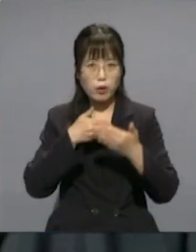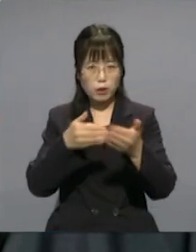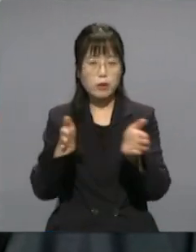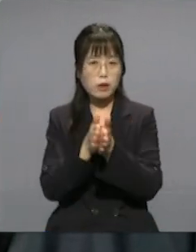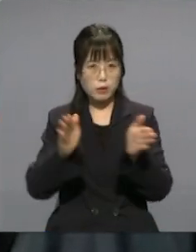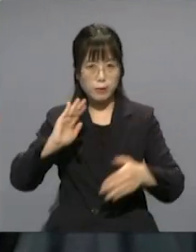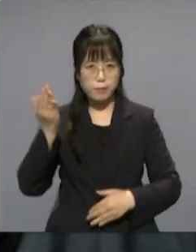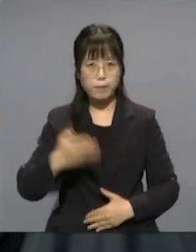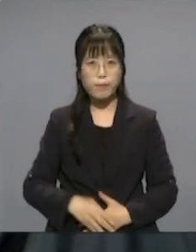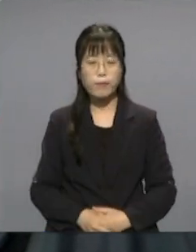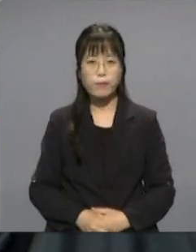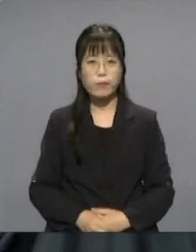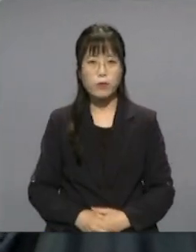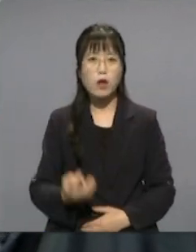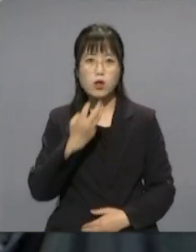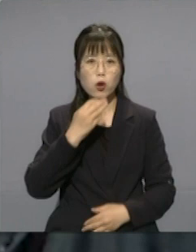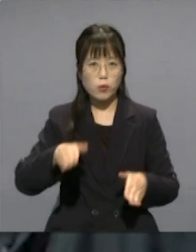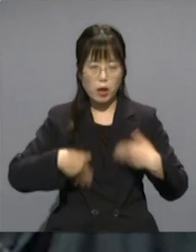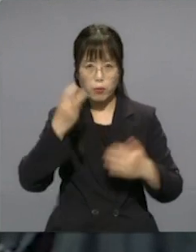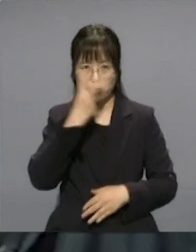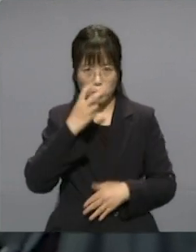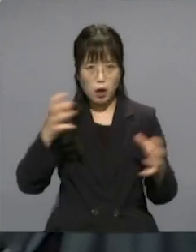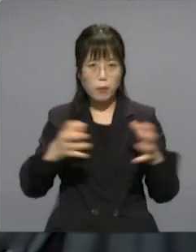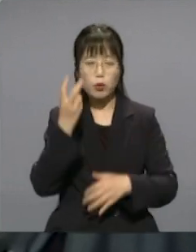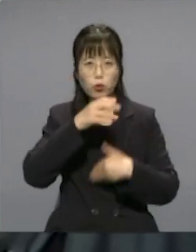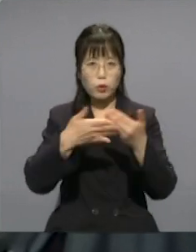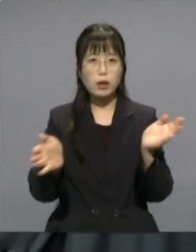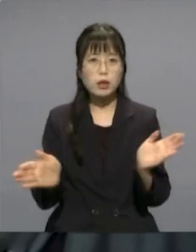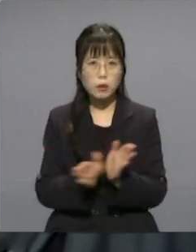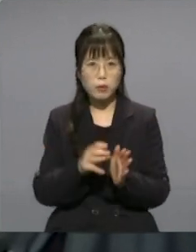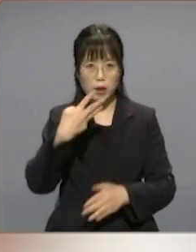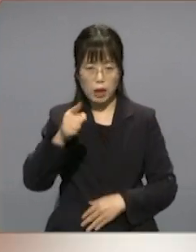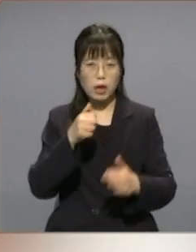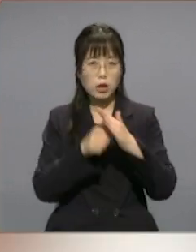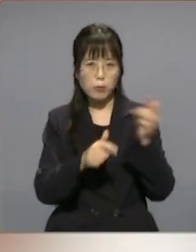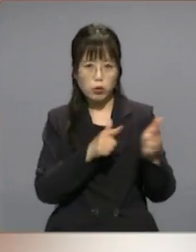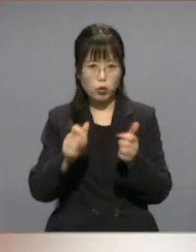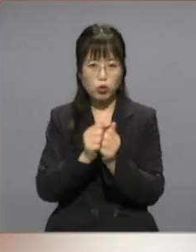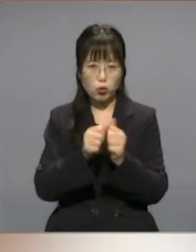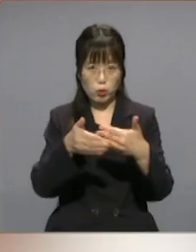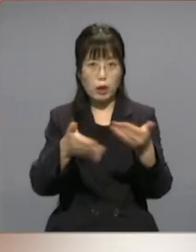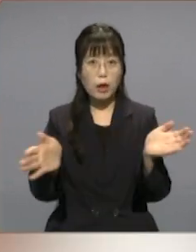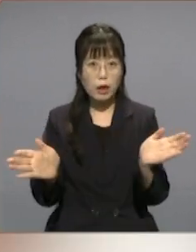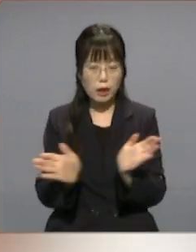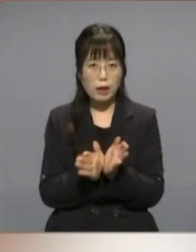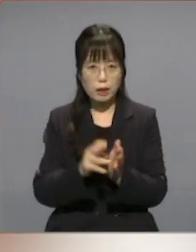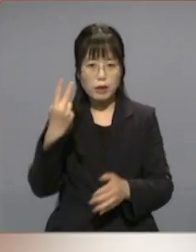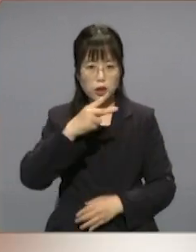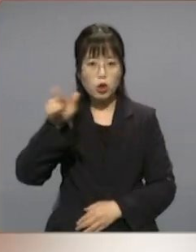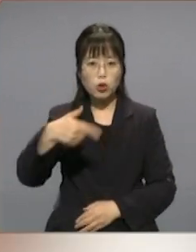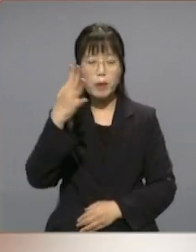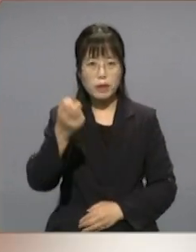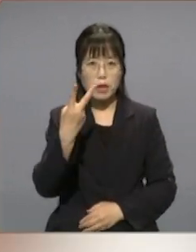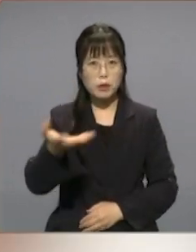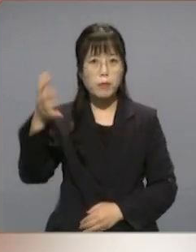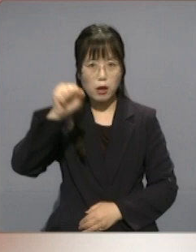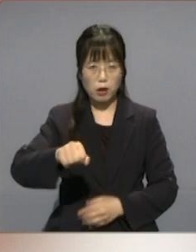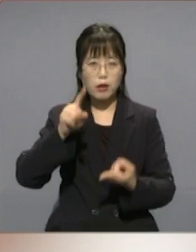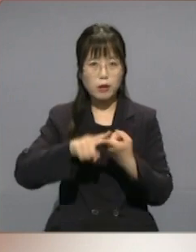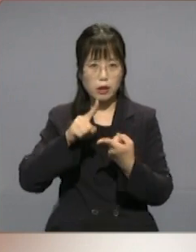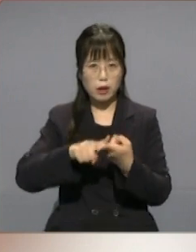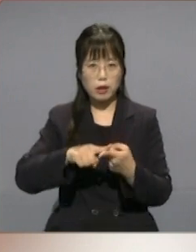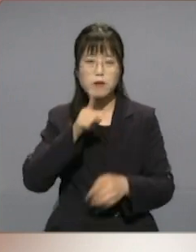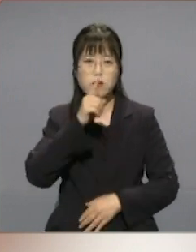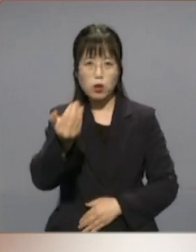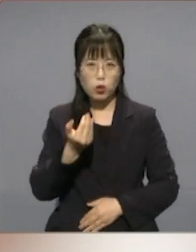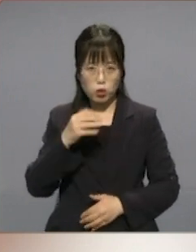들어갔습니다. 서울 남부지검 합동수사팀은 라 대표 등 주가 조작 일당의 재산 2,642억 원에 대해